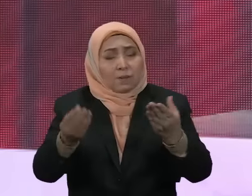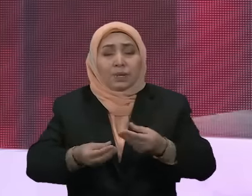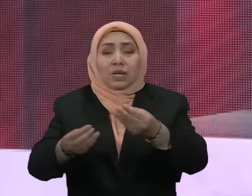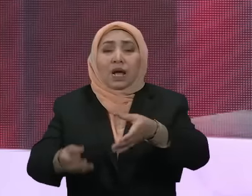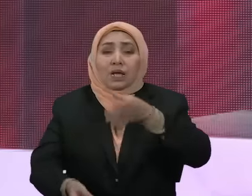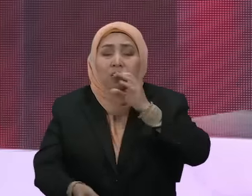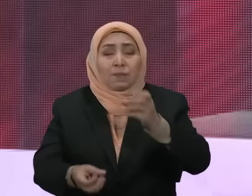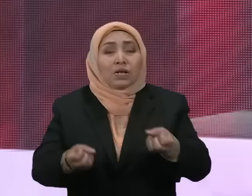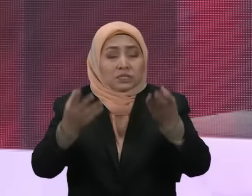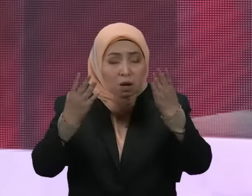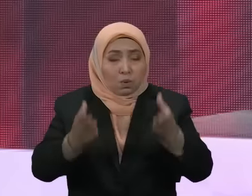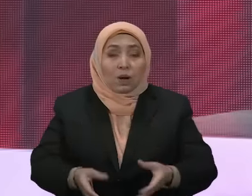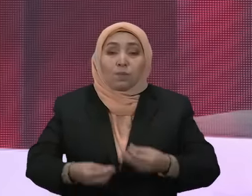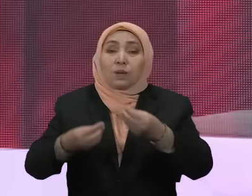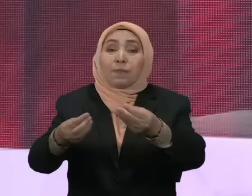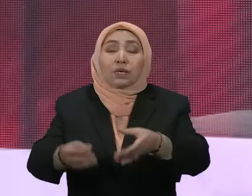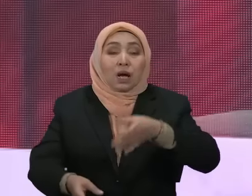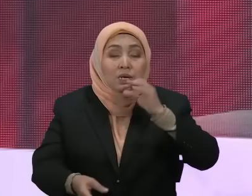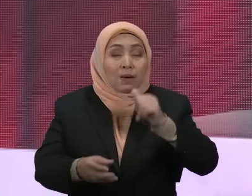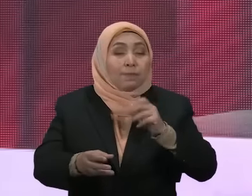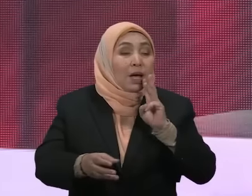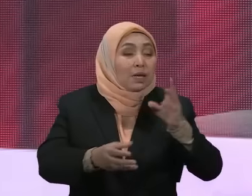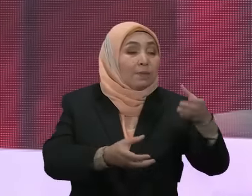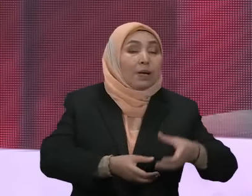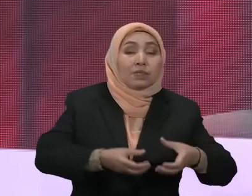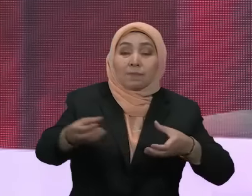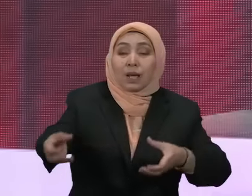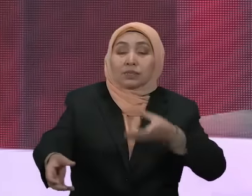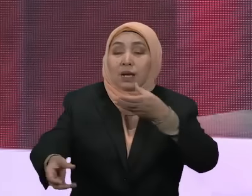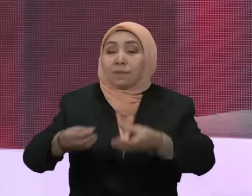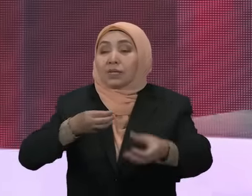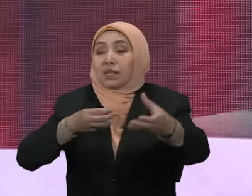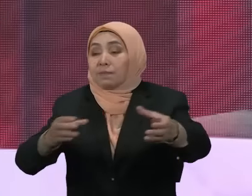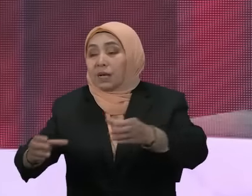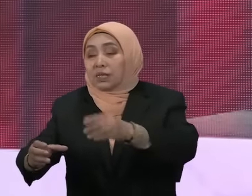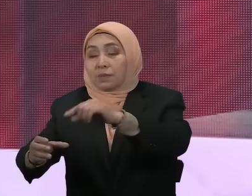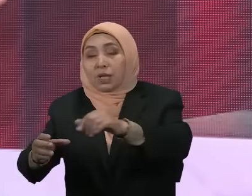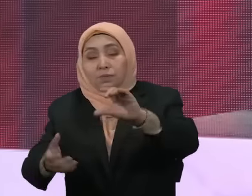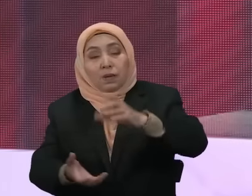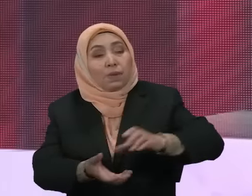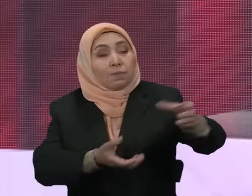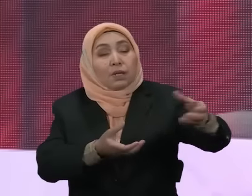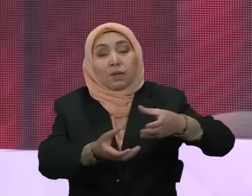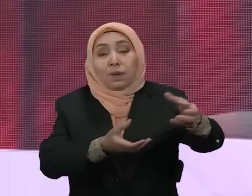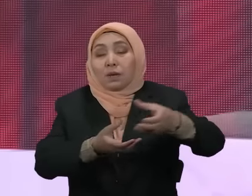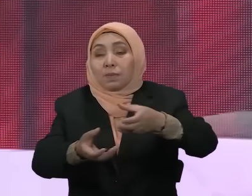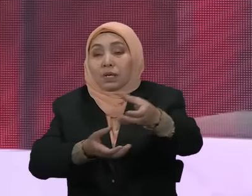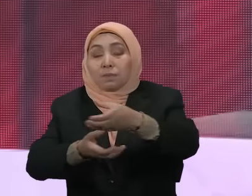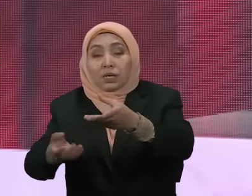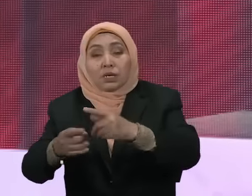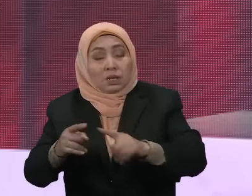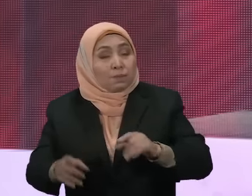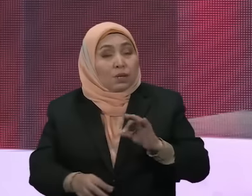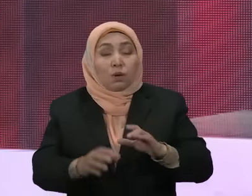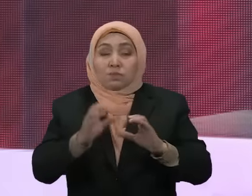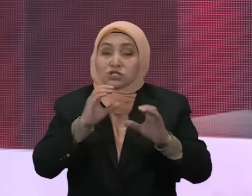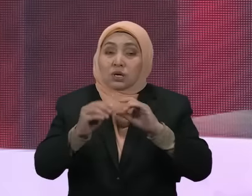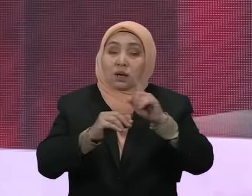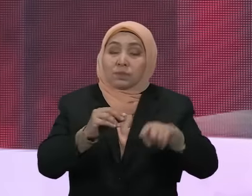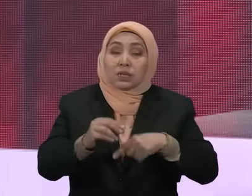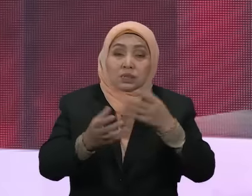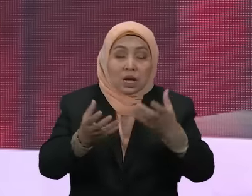air ni ramai orang boleh bagi air, kan? Ambil air zam-zam bagi, air zam-zam bagi, kan? Letak dalam botol bagi. Tetapi kalau bercakap tentang